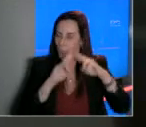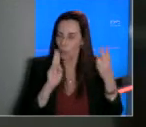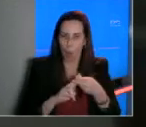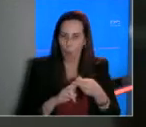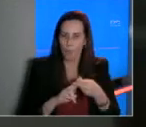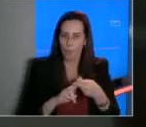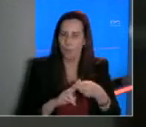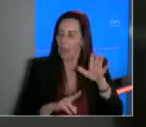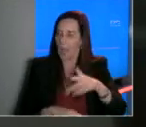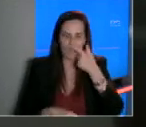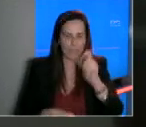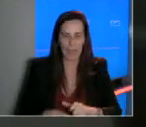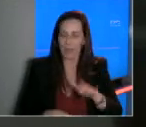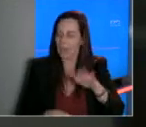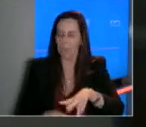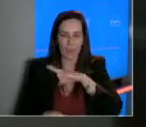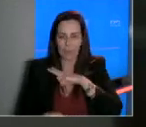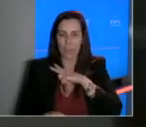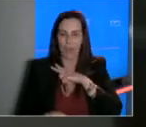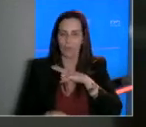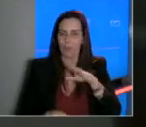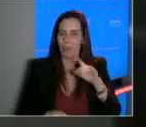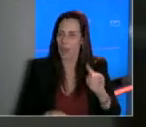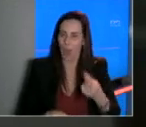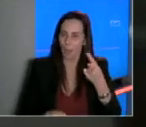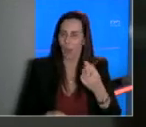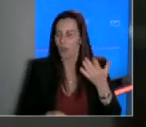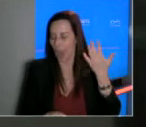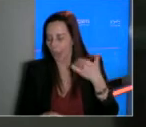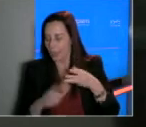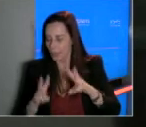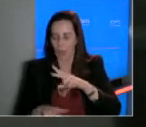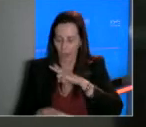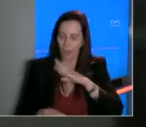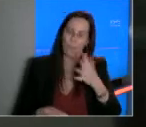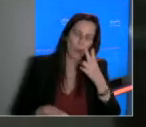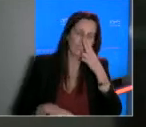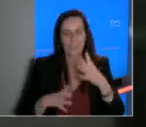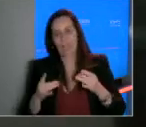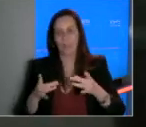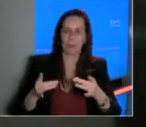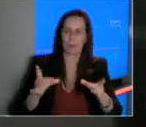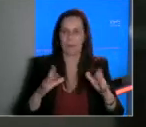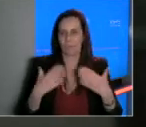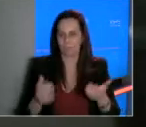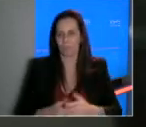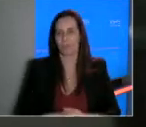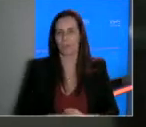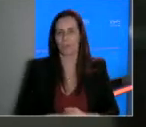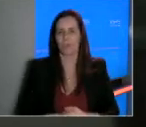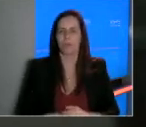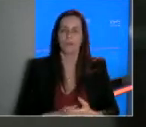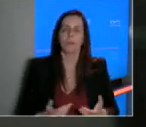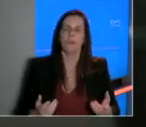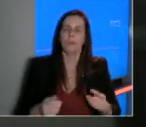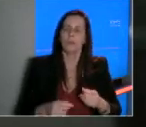העולם, גם באיטליה זה קורה, גם בבריטניה, למרות שהייתה שיטה בריטית של בוא ננסה לתת לאנשים להידבק,